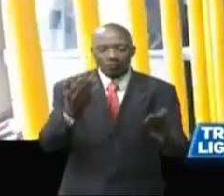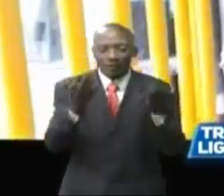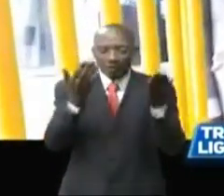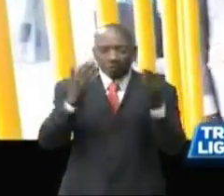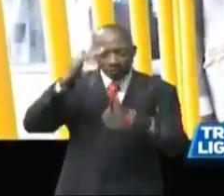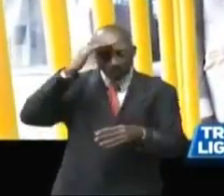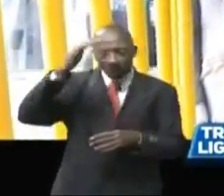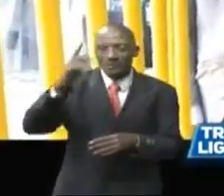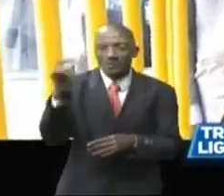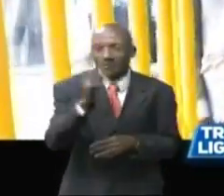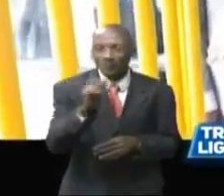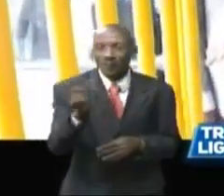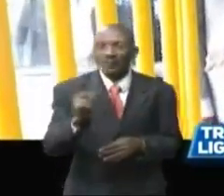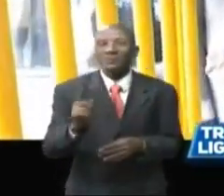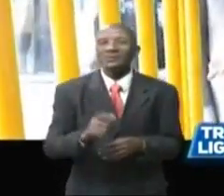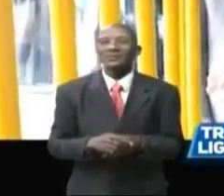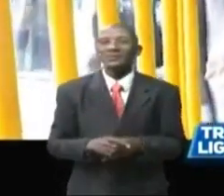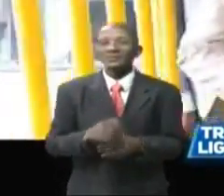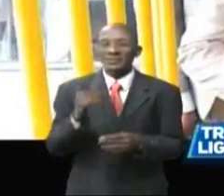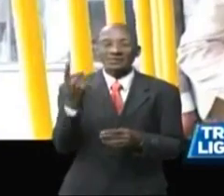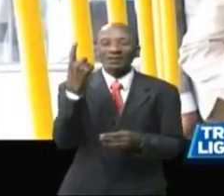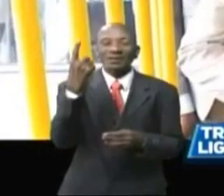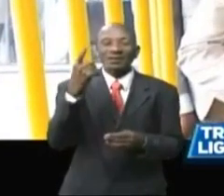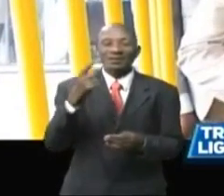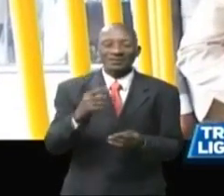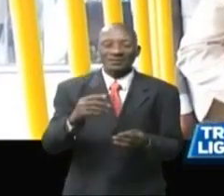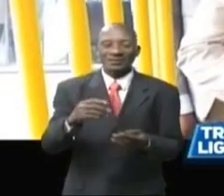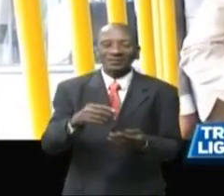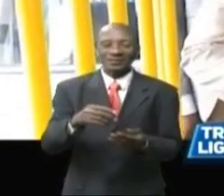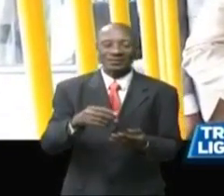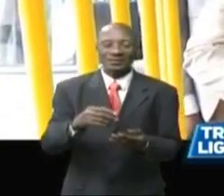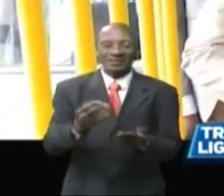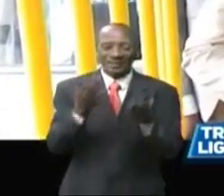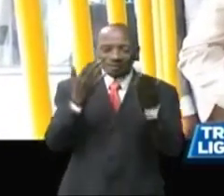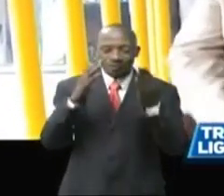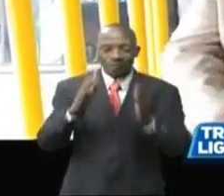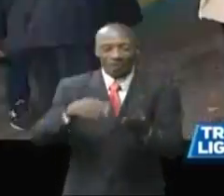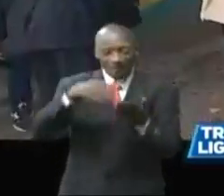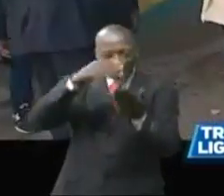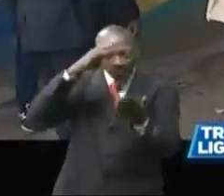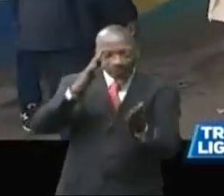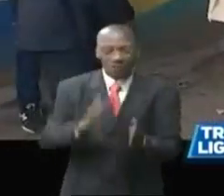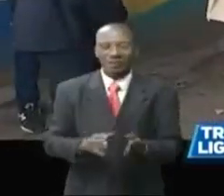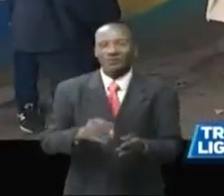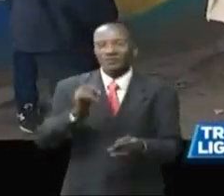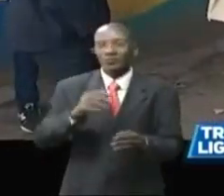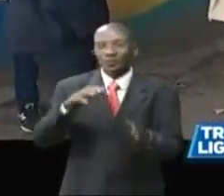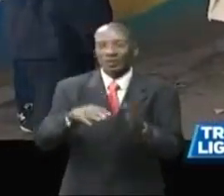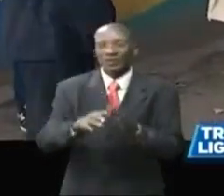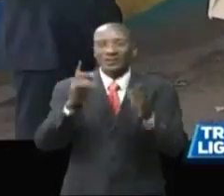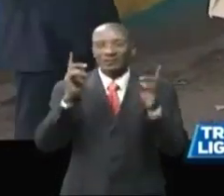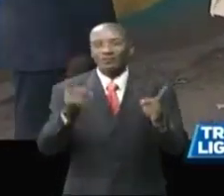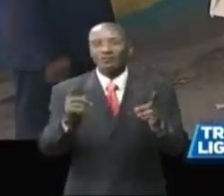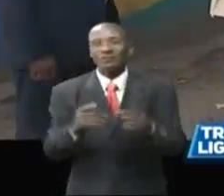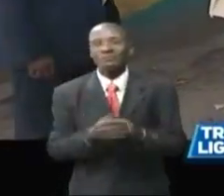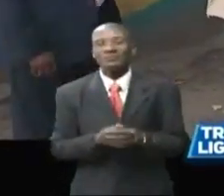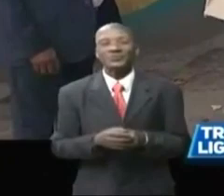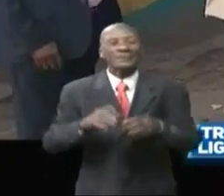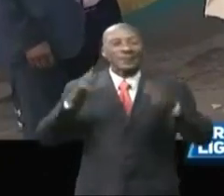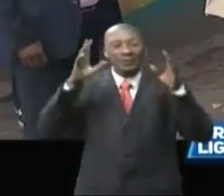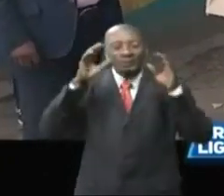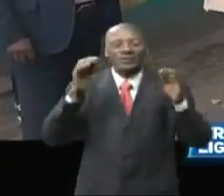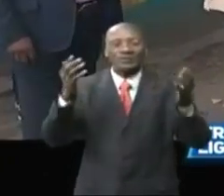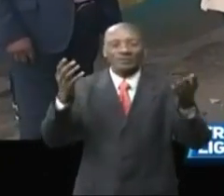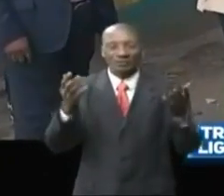tiens vraiment à vous demander de respecter. Prenez soin, ce sont vos vies à vous. le directeur général adjoint a conduit tôt